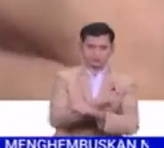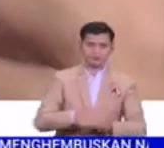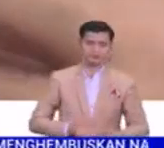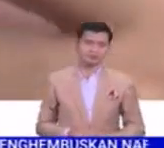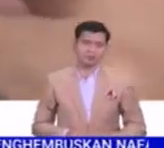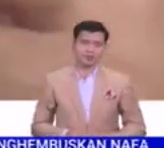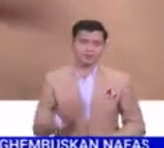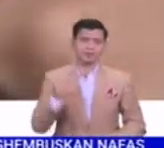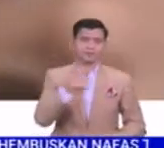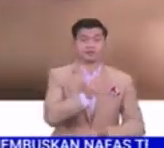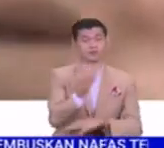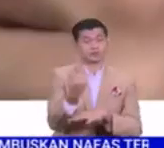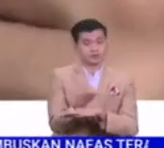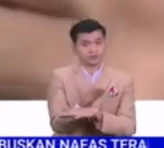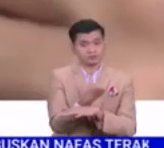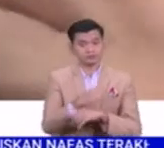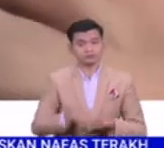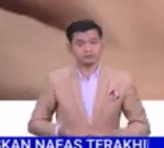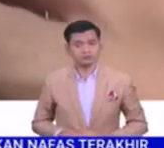guna